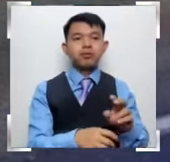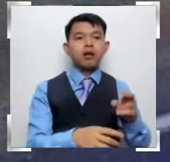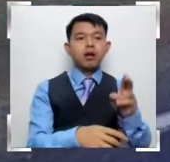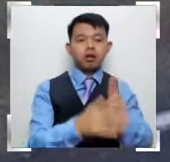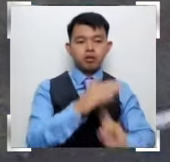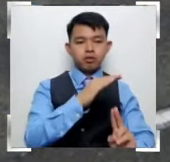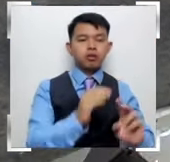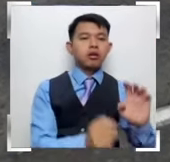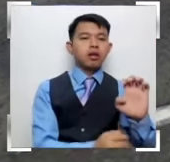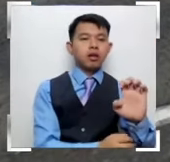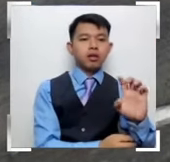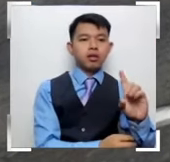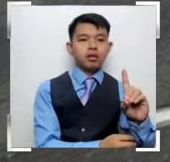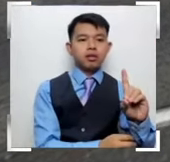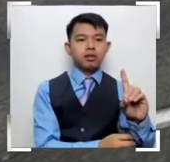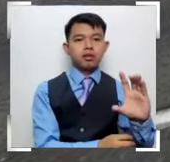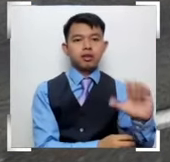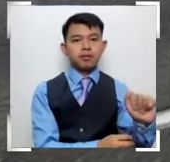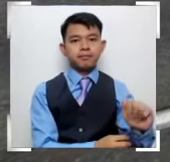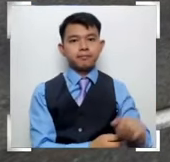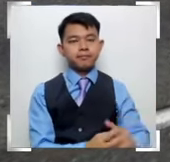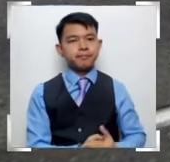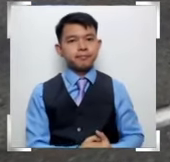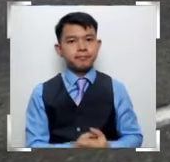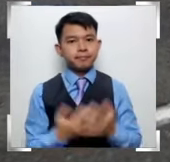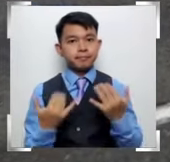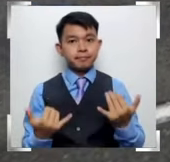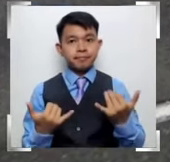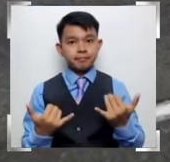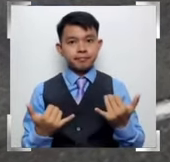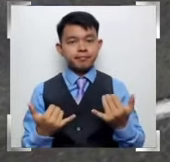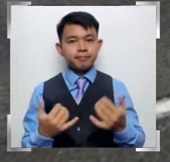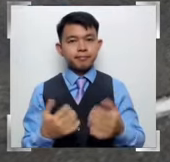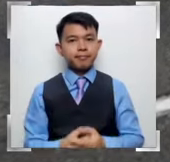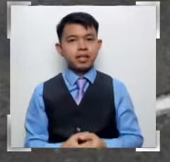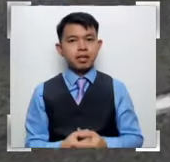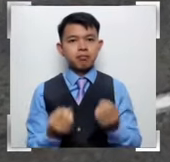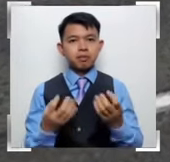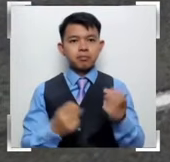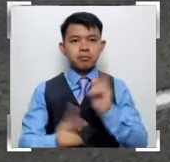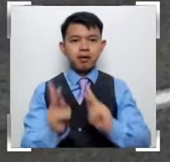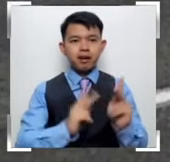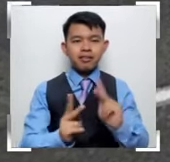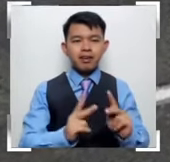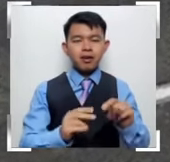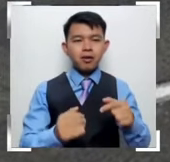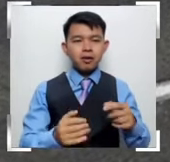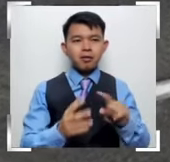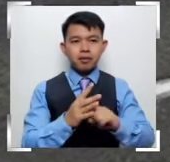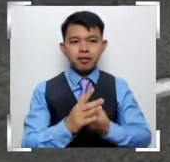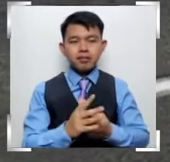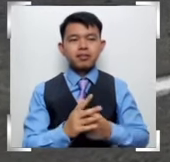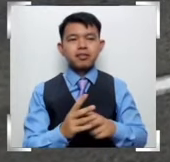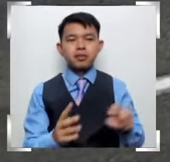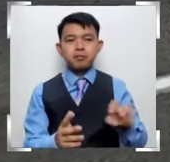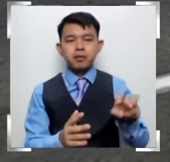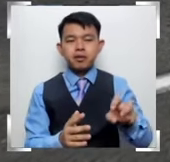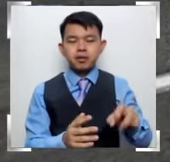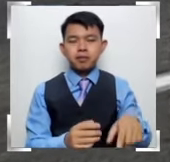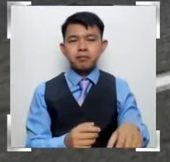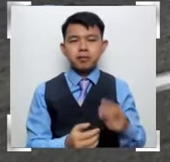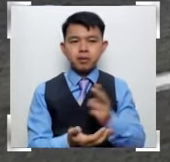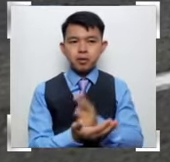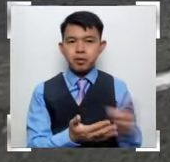Ngayon pong Lunes Santo, maraming pasahero na ang nasa terminal para hindi sumabay sa dagsa ng mga babiyahe pa probinsya sa Miyerkules. At mula